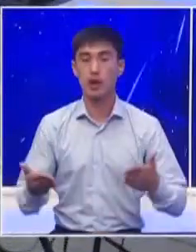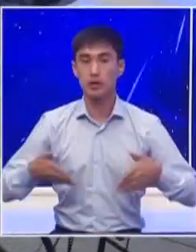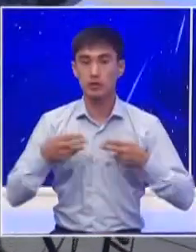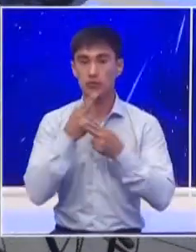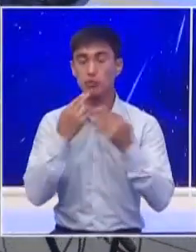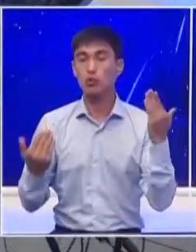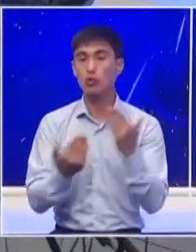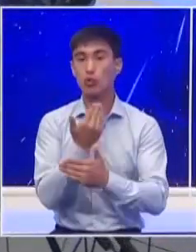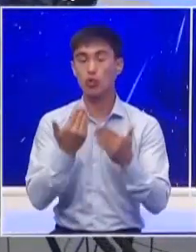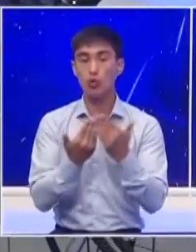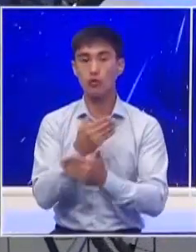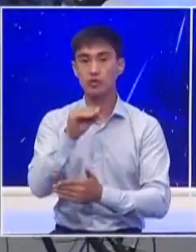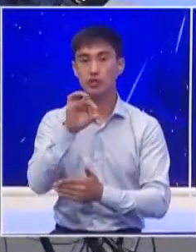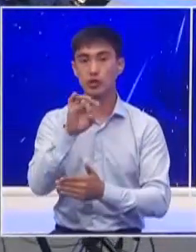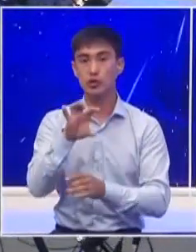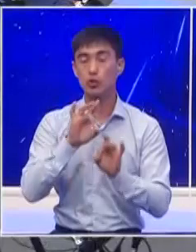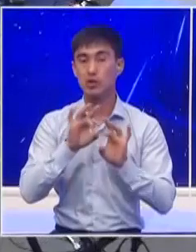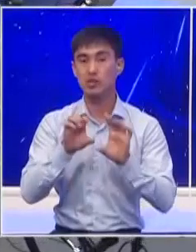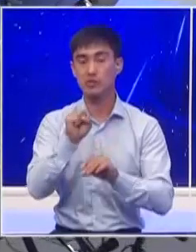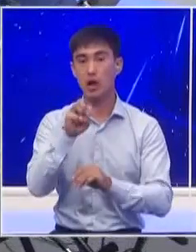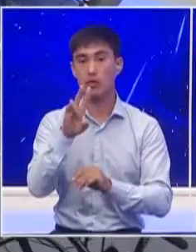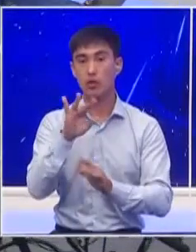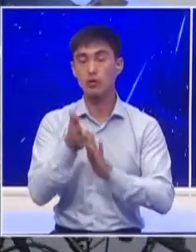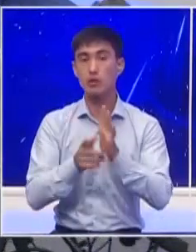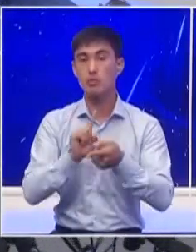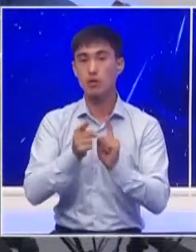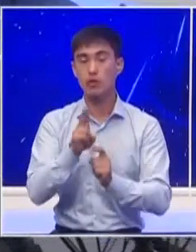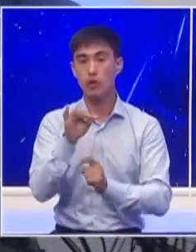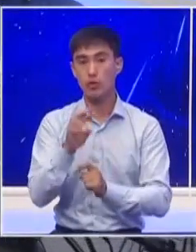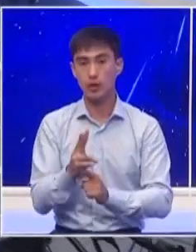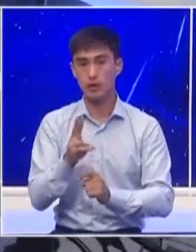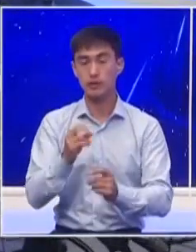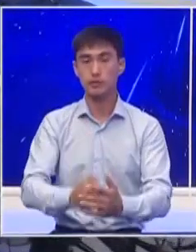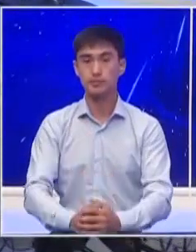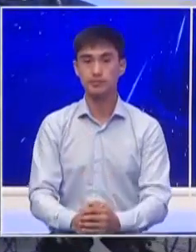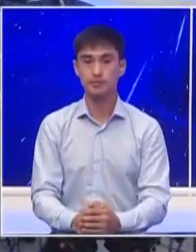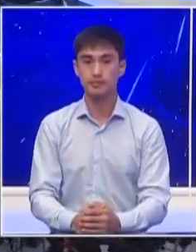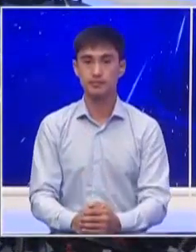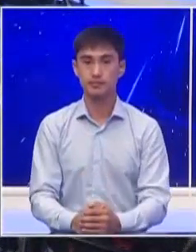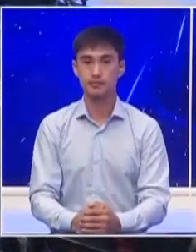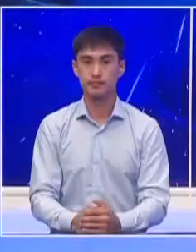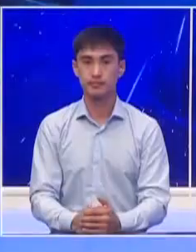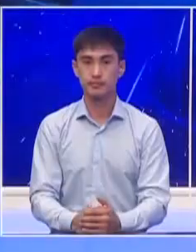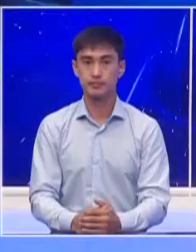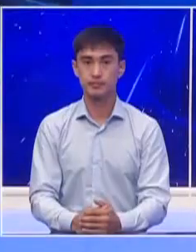Здравствуйте, вы смотрите новости ЖТСУ. В студии Антон Хатиновский. Сурдоперевод осуществляет мой коллега Даурен Авдрасилов.